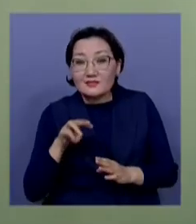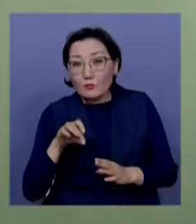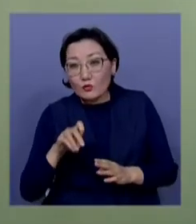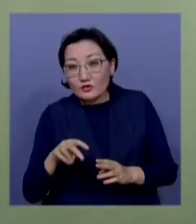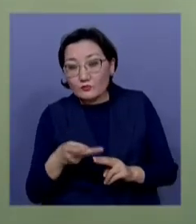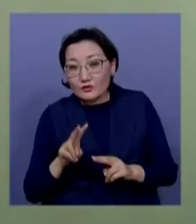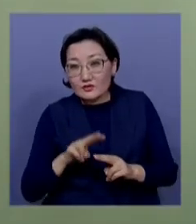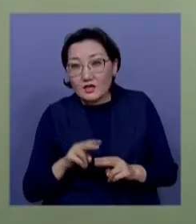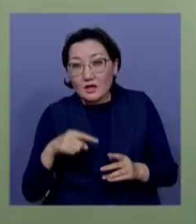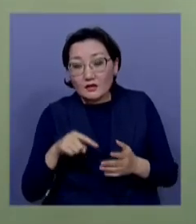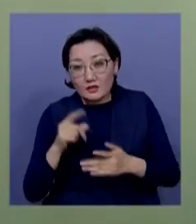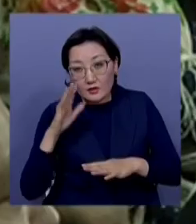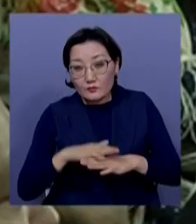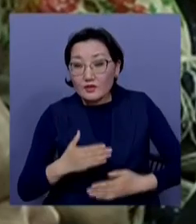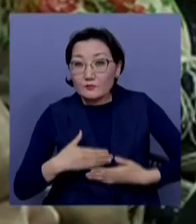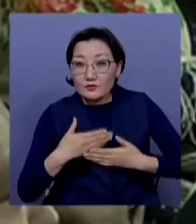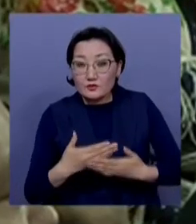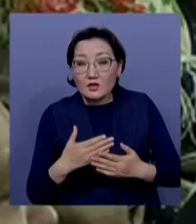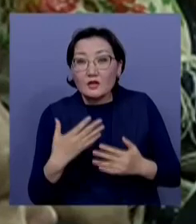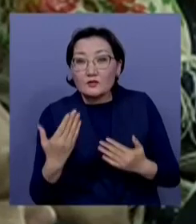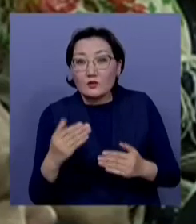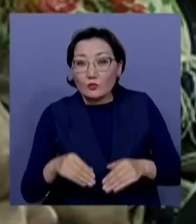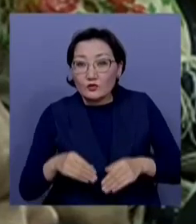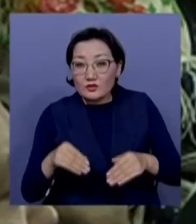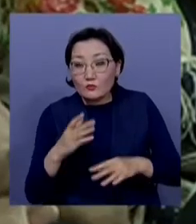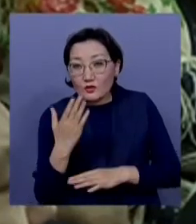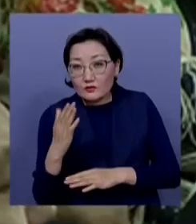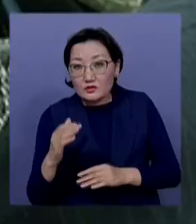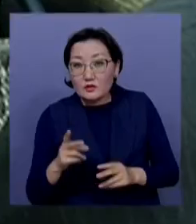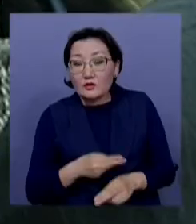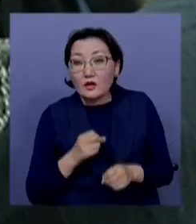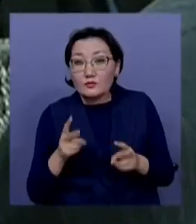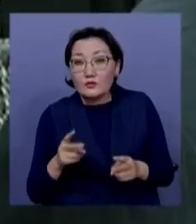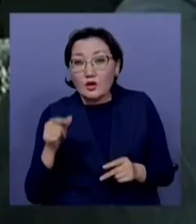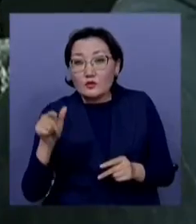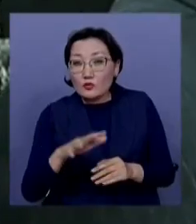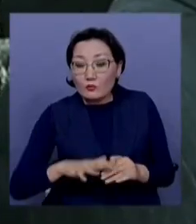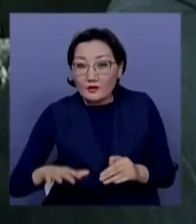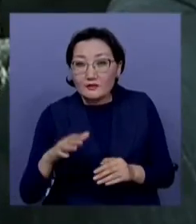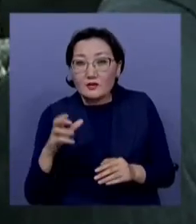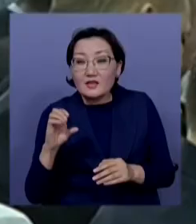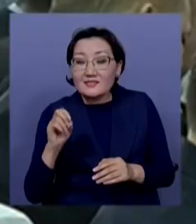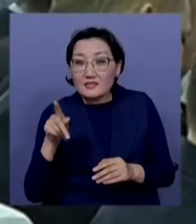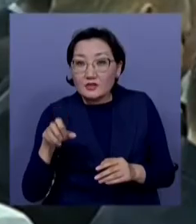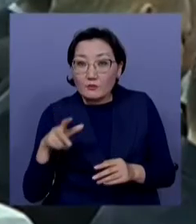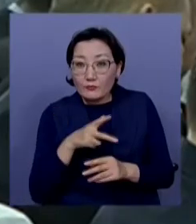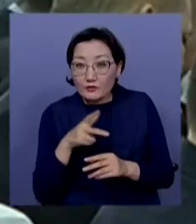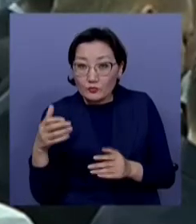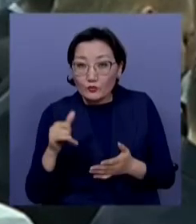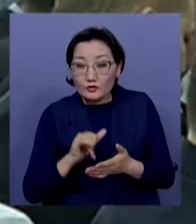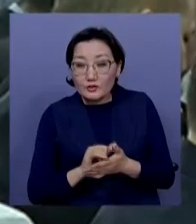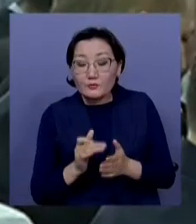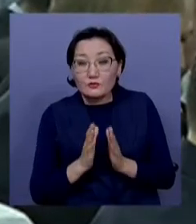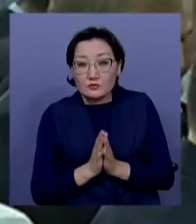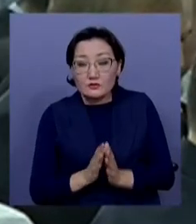Елеусізов бұл жолы қала әкіміне алғысын білдіре отырып, енді сол отырғызылған ағаштардың қауіпсіздігі үшін сол маңайға сергек бейнебақылау камерасын орнатып